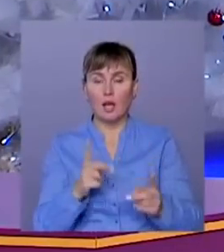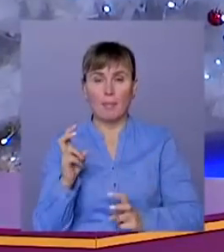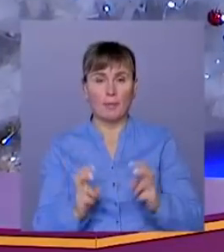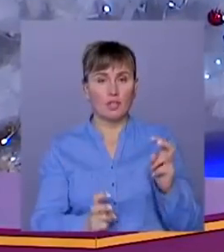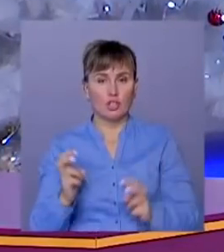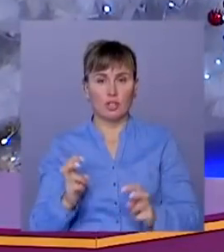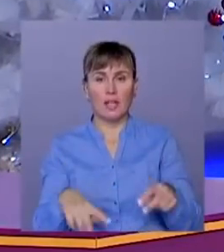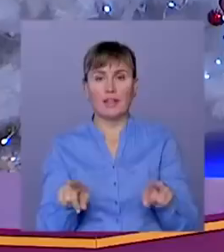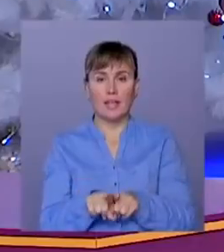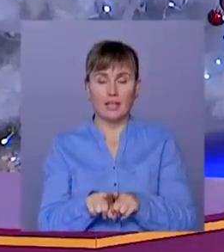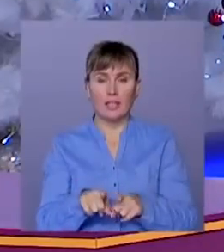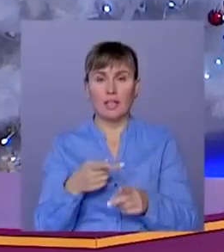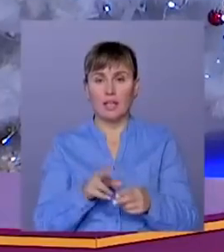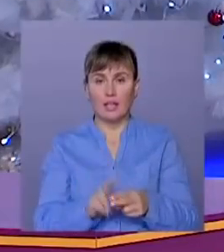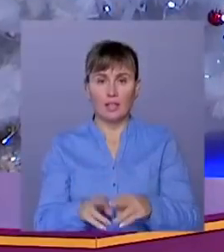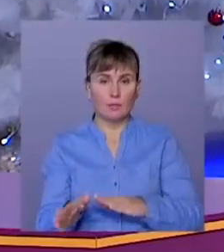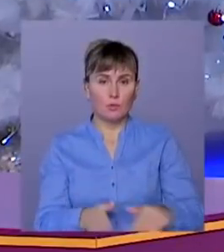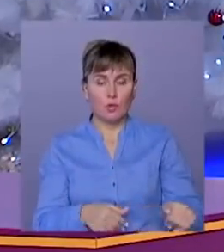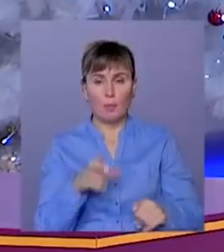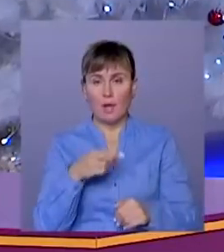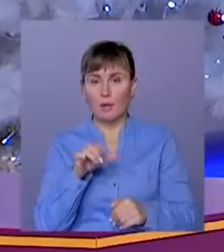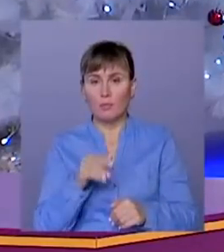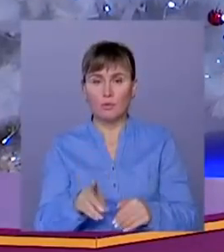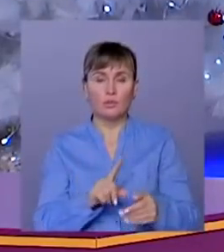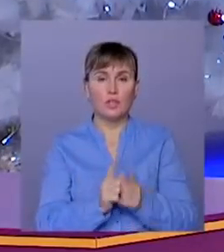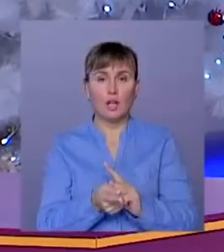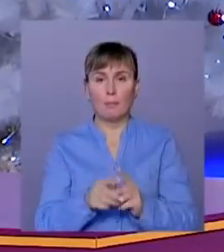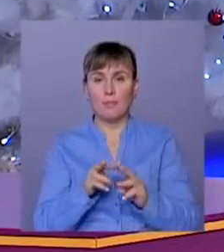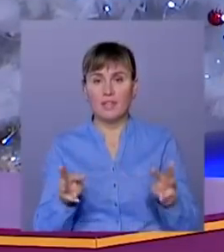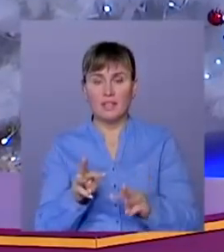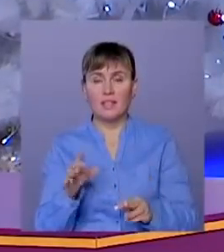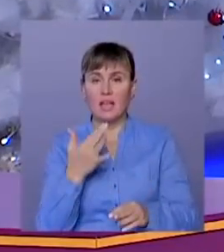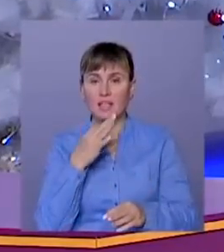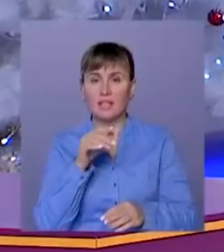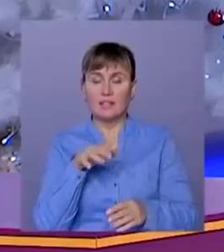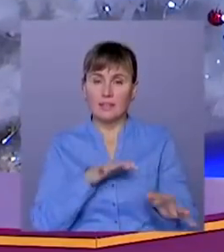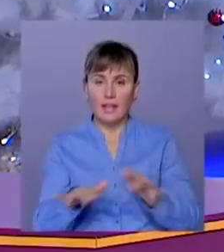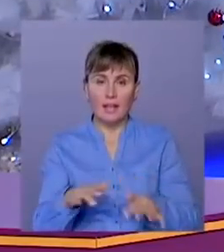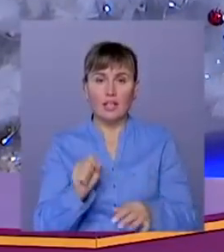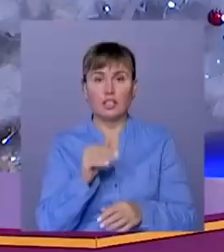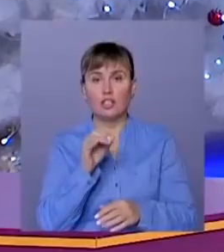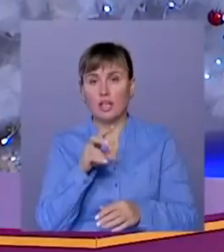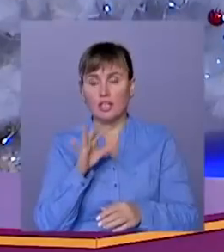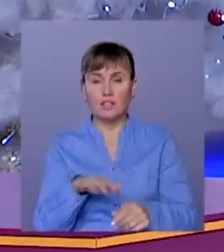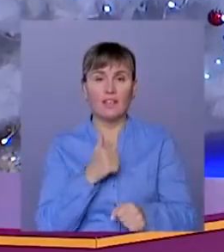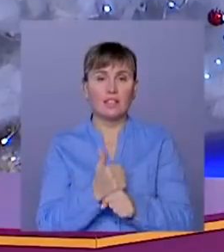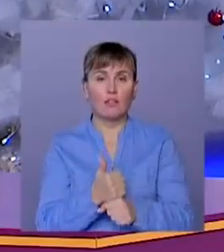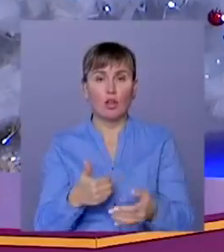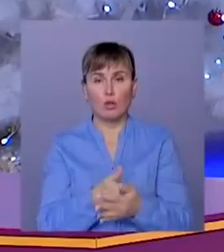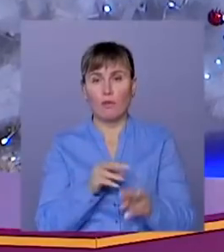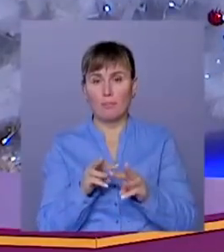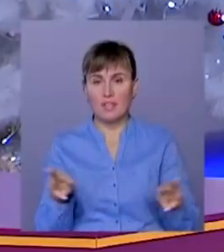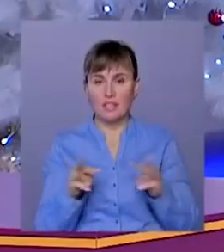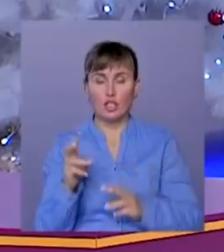промышленности. Покинувший это ведомство Бейбут Атамкулов стал министром иностранных дел, а Женис Касымбек возглавил новое